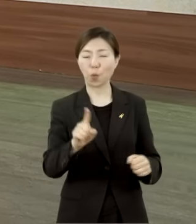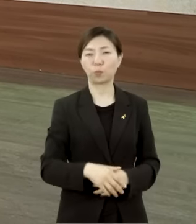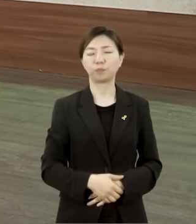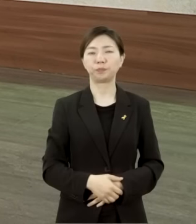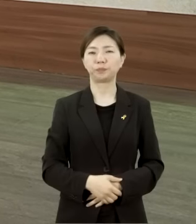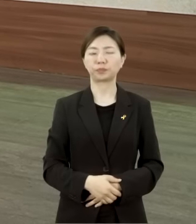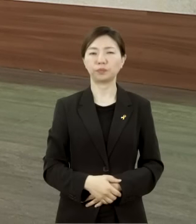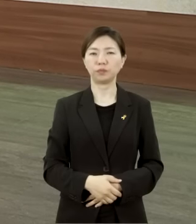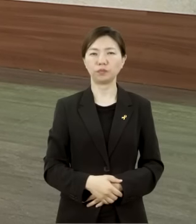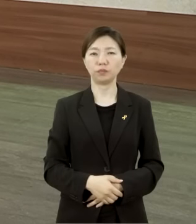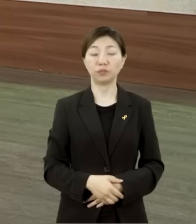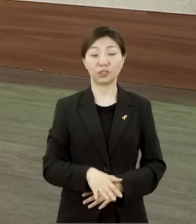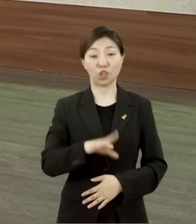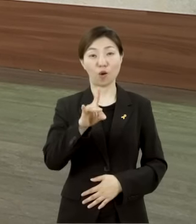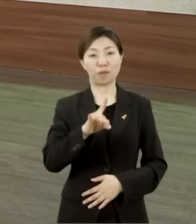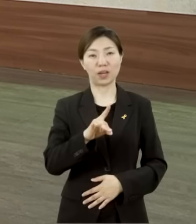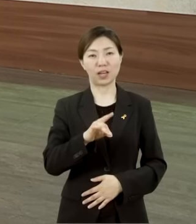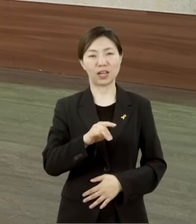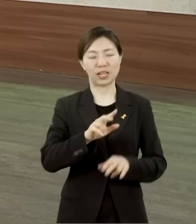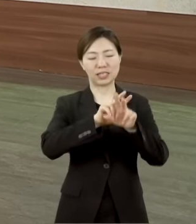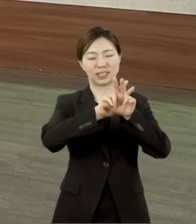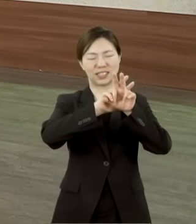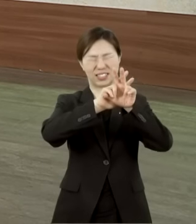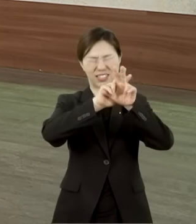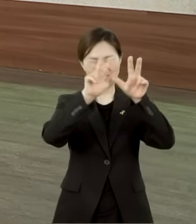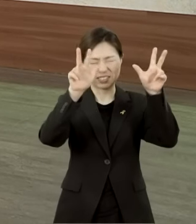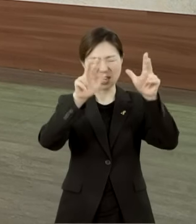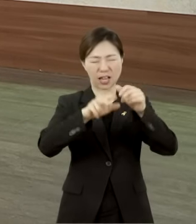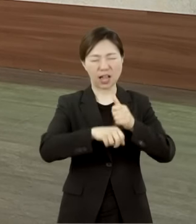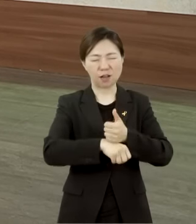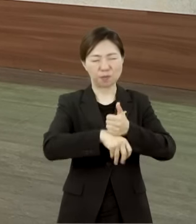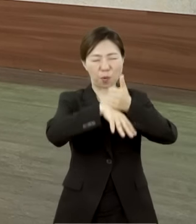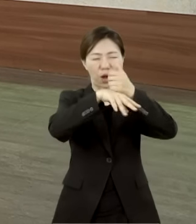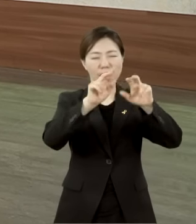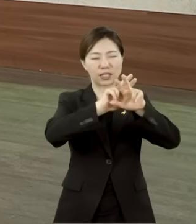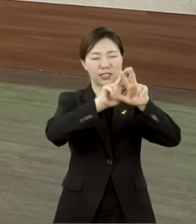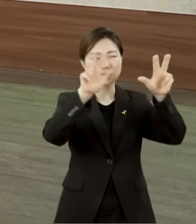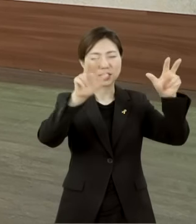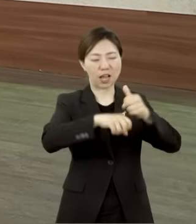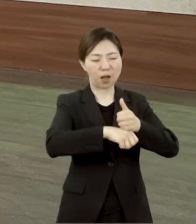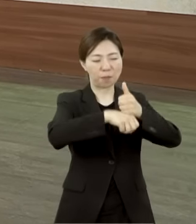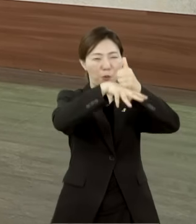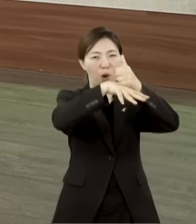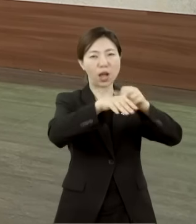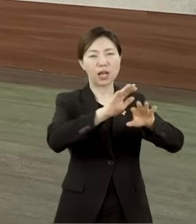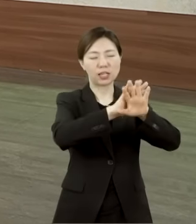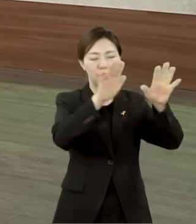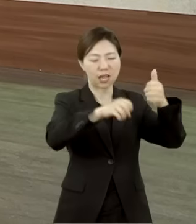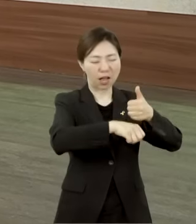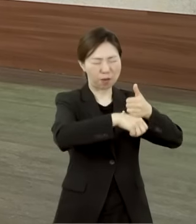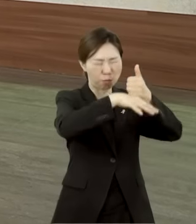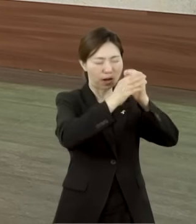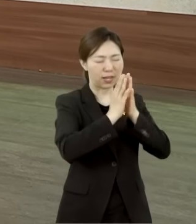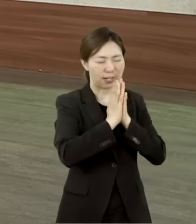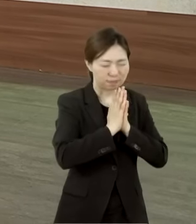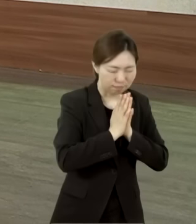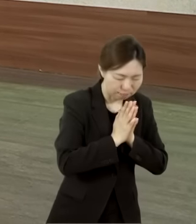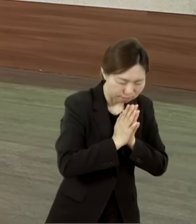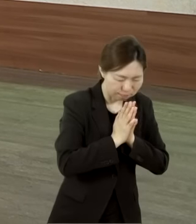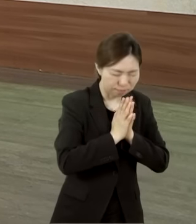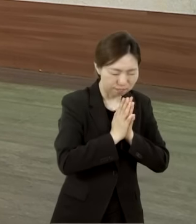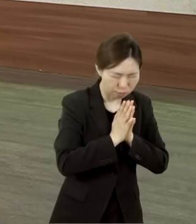어 그 거사 님께서 그렇게 처음에는 지장 기도를 시작을